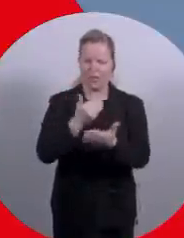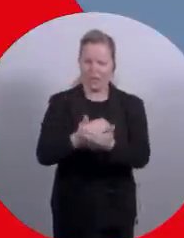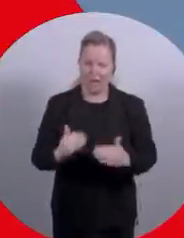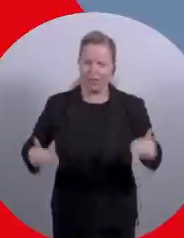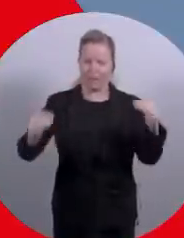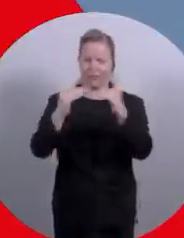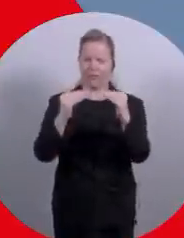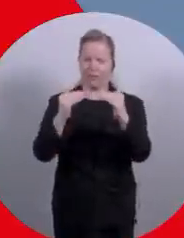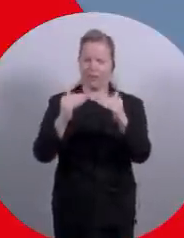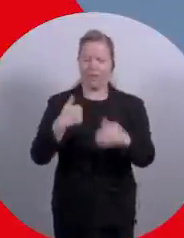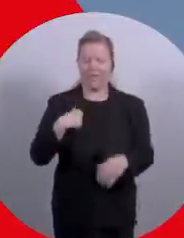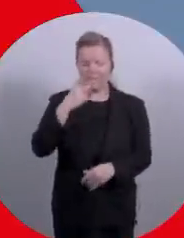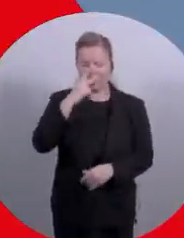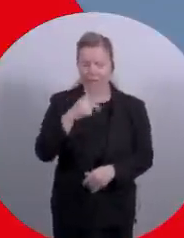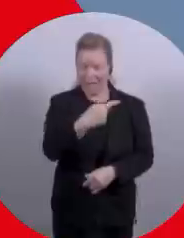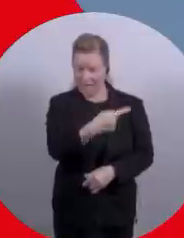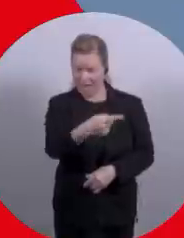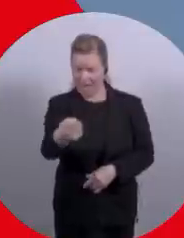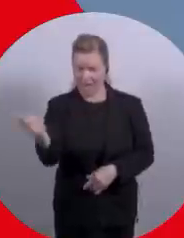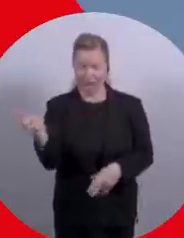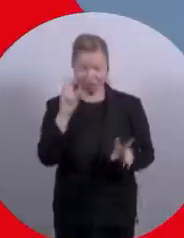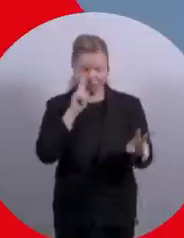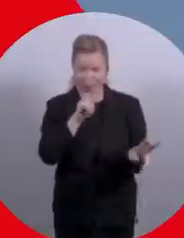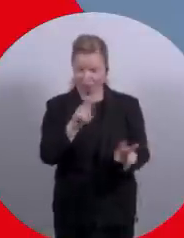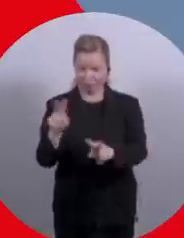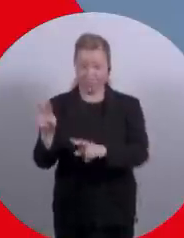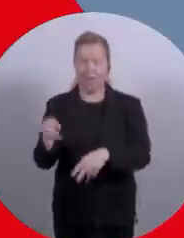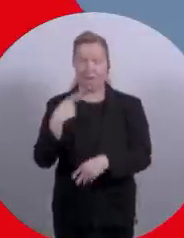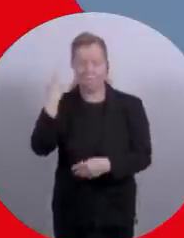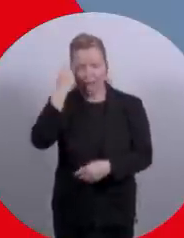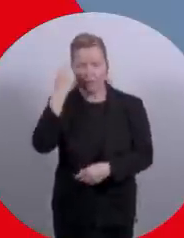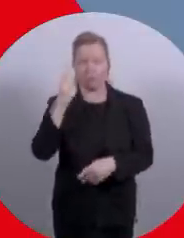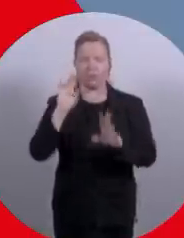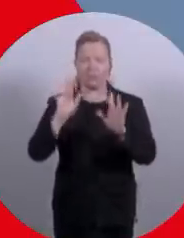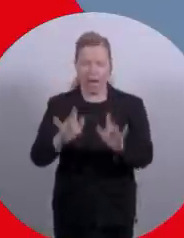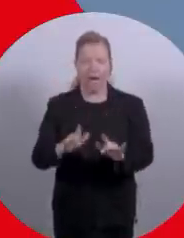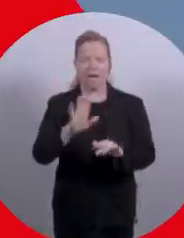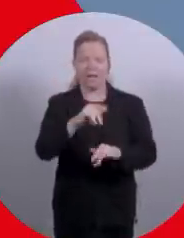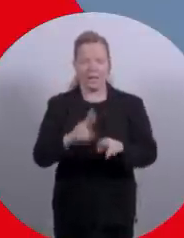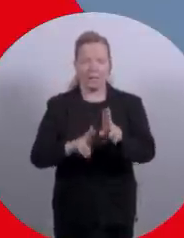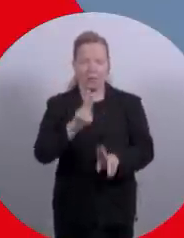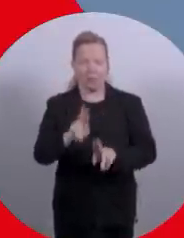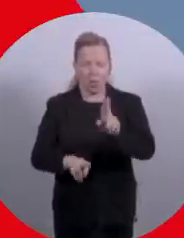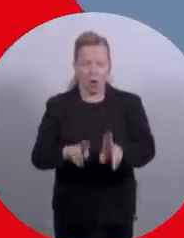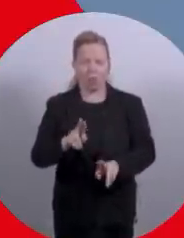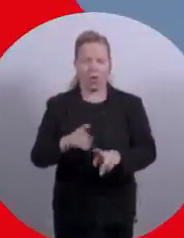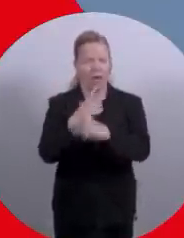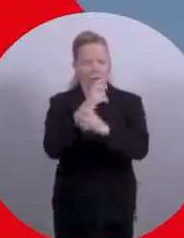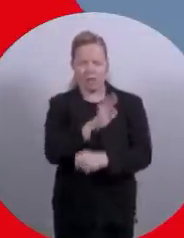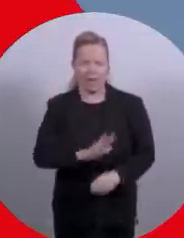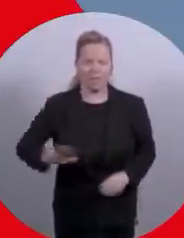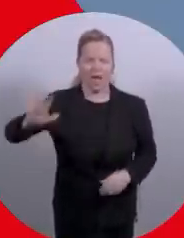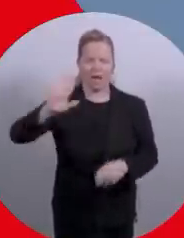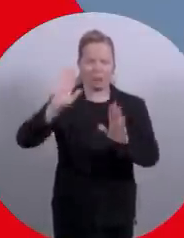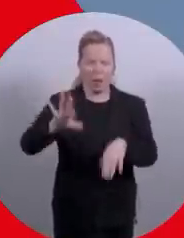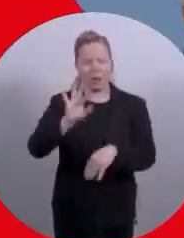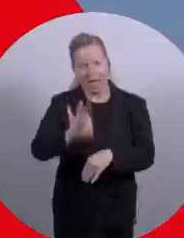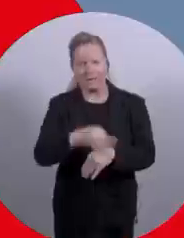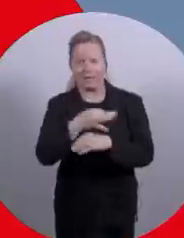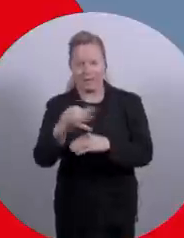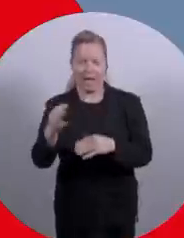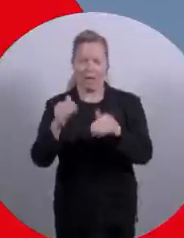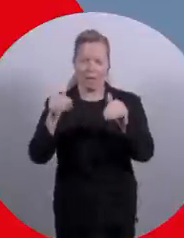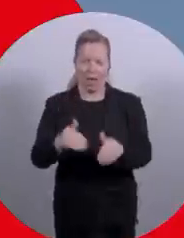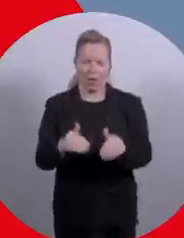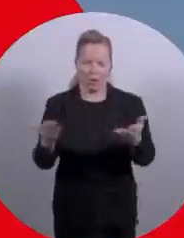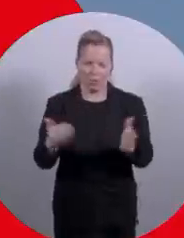sehe nur Genossinnen und Genossen die der Meinung sind dass wir ganz die kostenlose Kinderbetreuung im ganzen Land brauchen liebe Genossinnen und